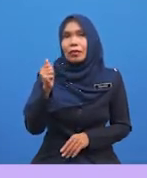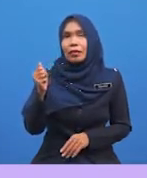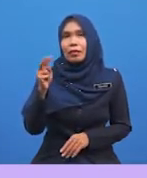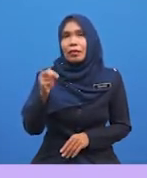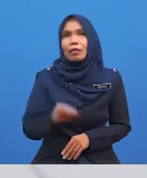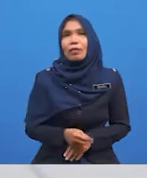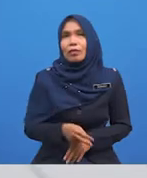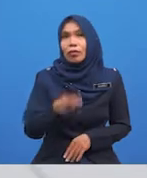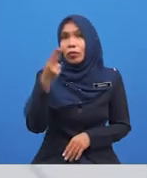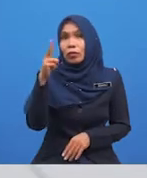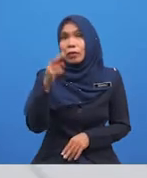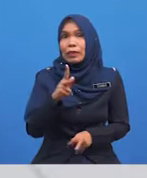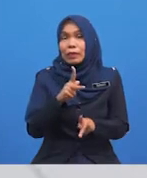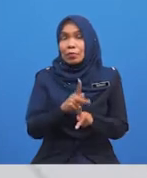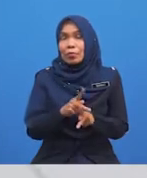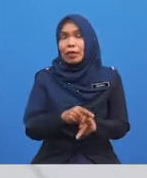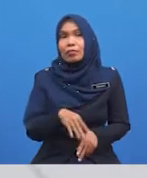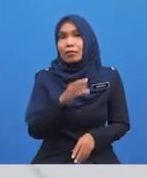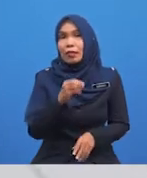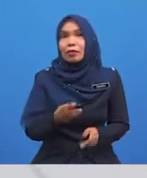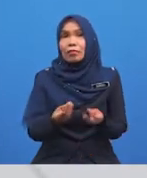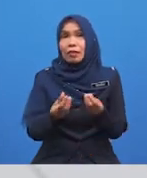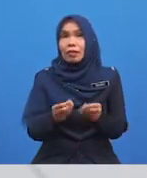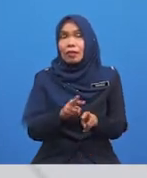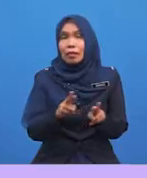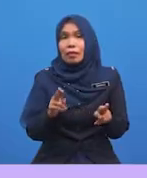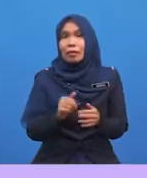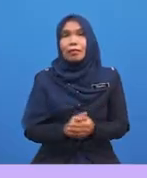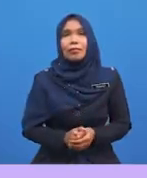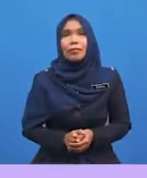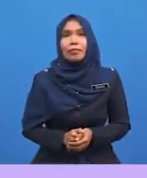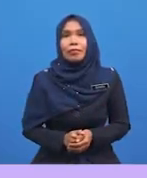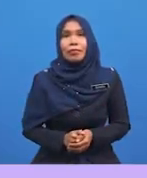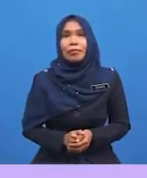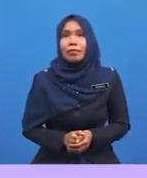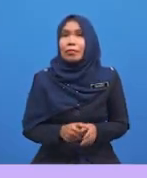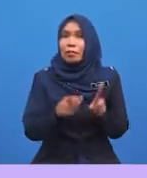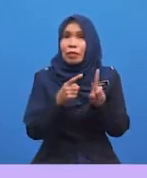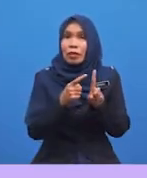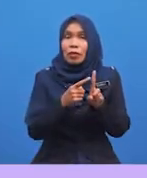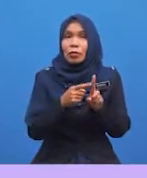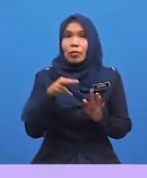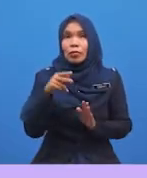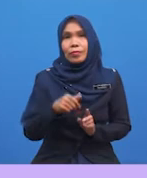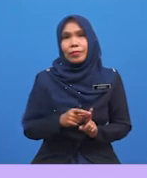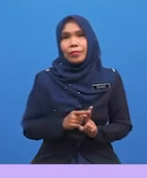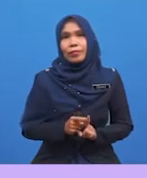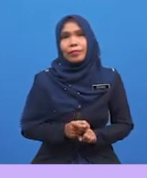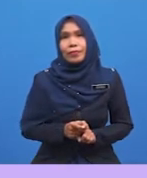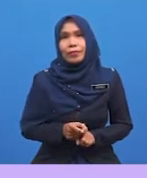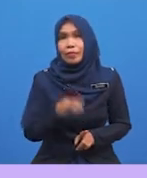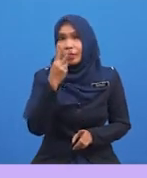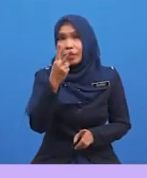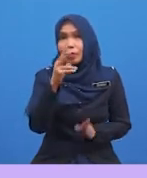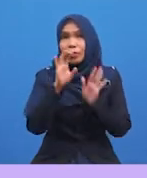rancangan. Murid-murid, mari kita lihat faktor yang pertama dahulu, iaitu pembukaan bandar baharu.